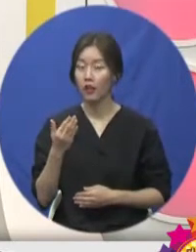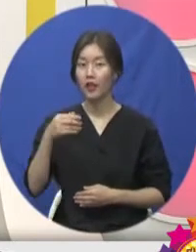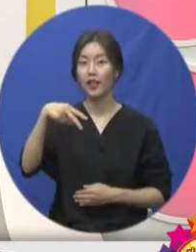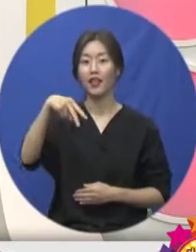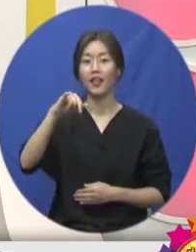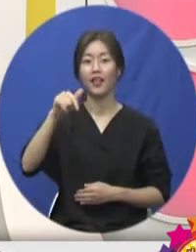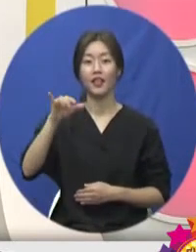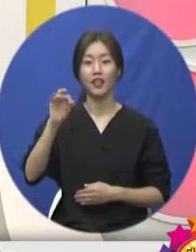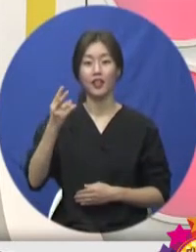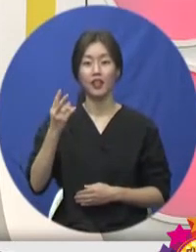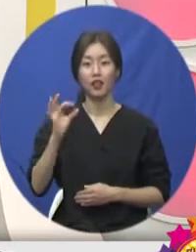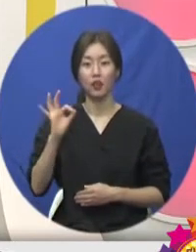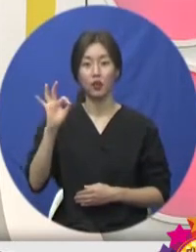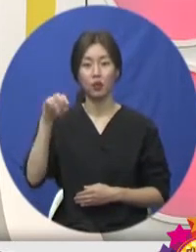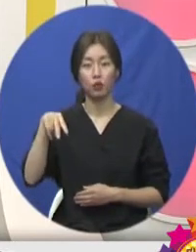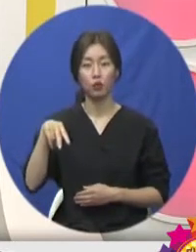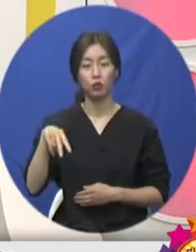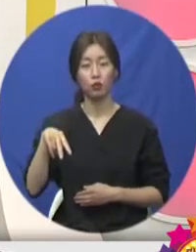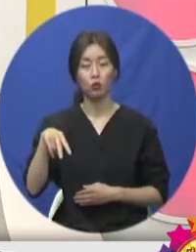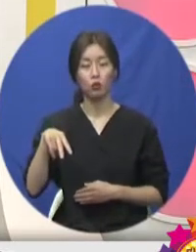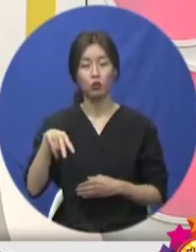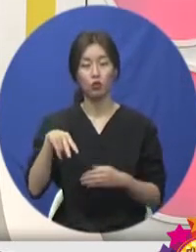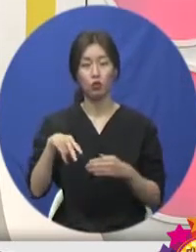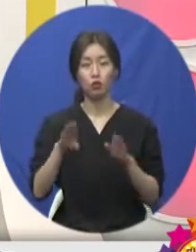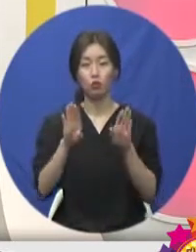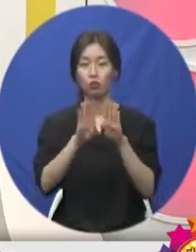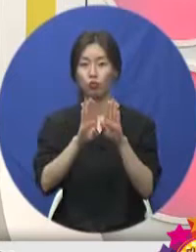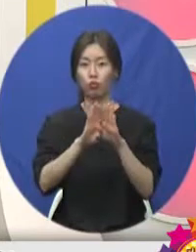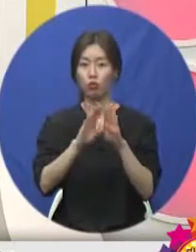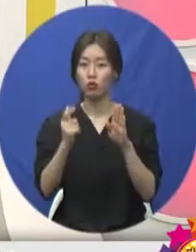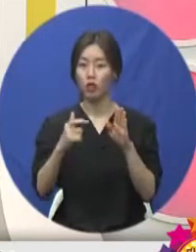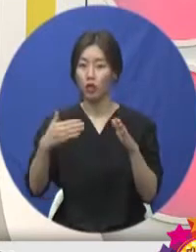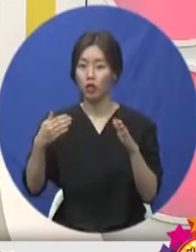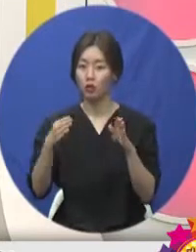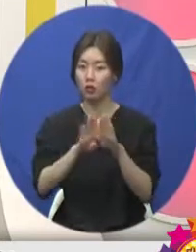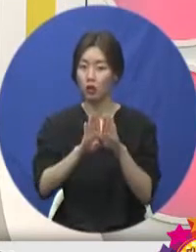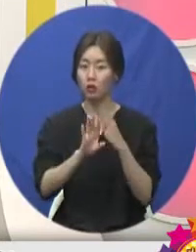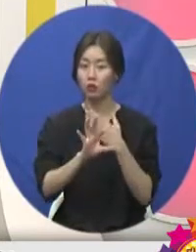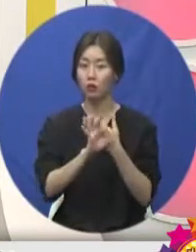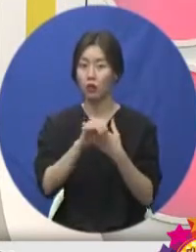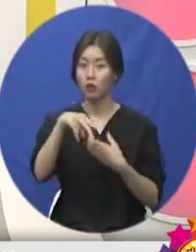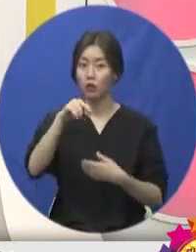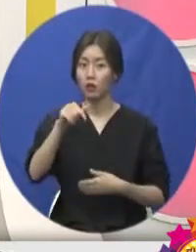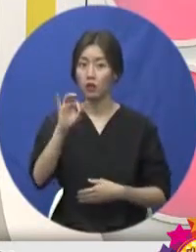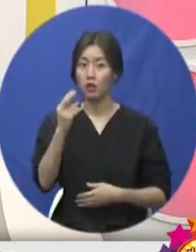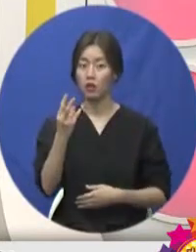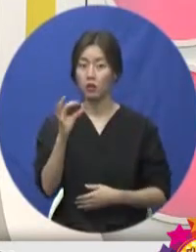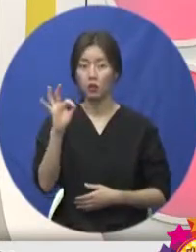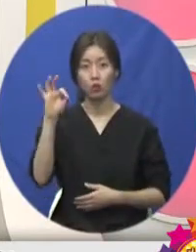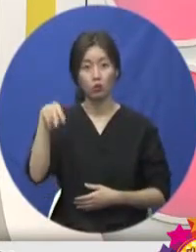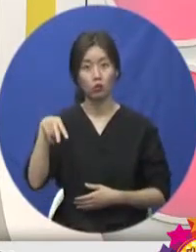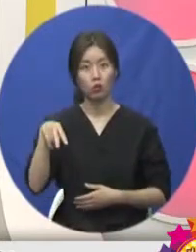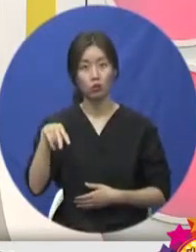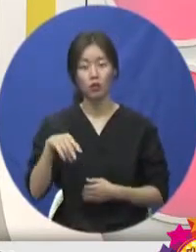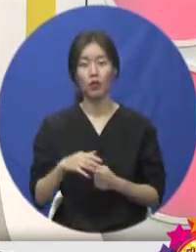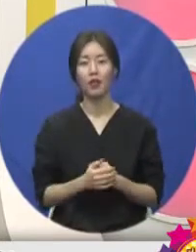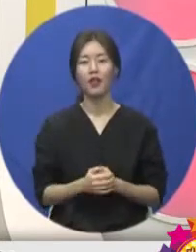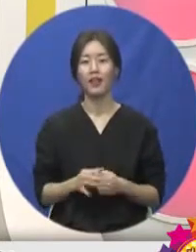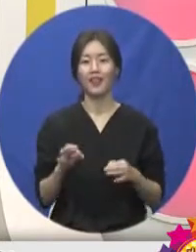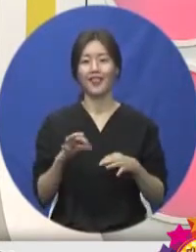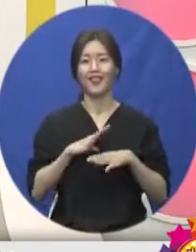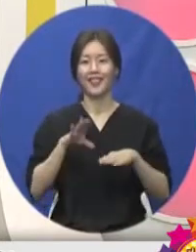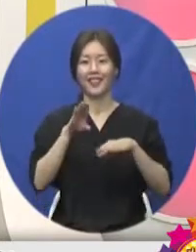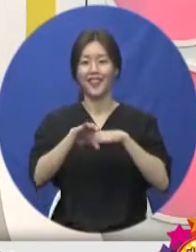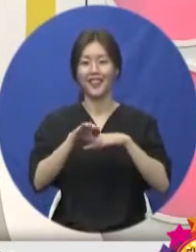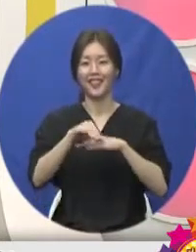돼. 문을 세게 닫으면 식용유 된다고? 네. 나 이해 못 하겠어. 못 하죠? 네. 네. 식용유가 어떻게 될까요? 카놀라요.